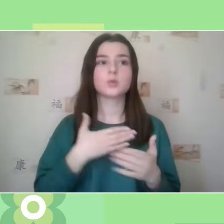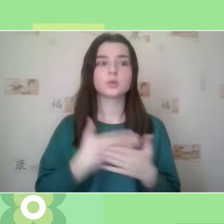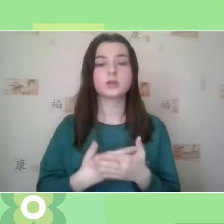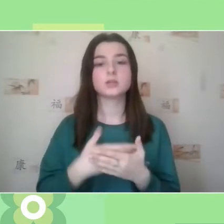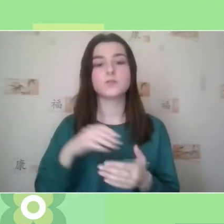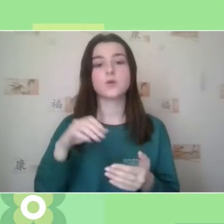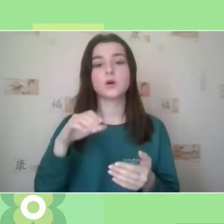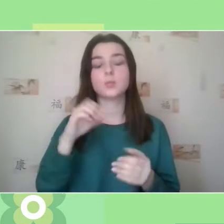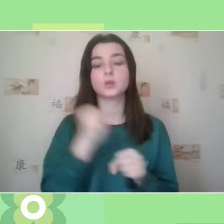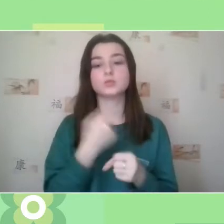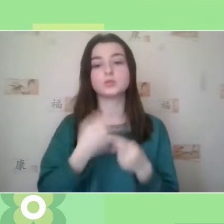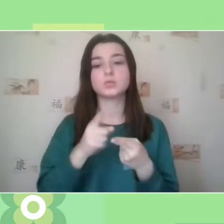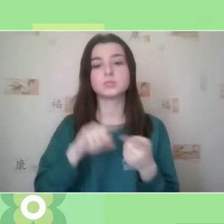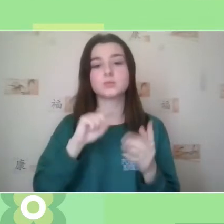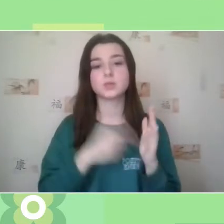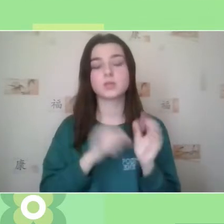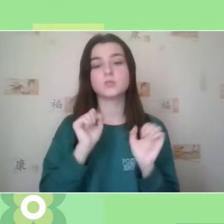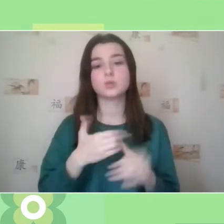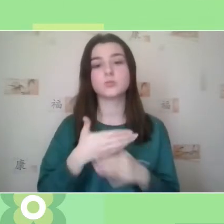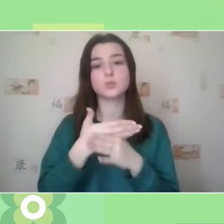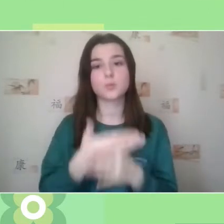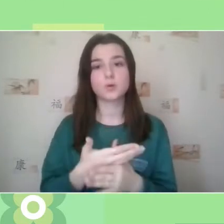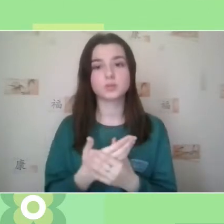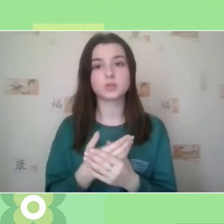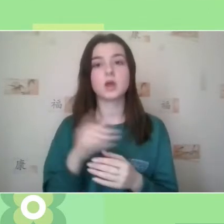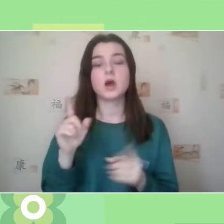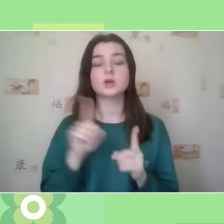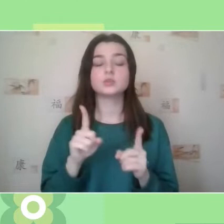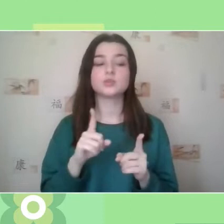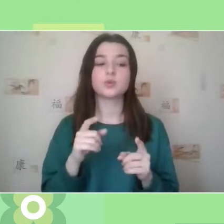що вона б вам допомогла в цьому. От, те, що стосується долати